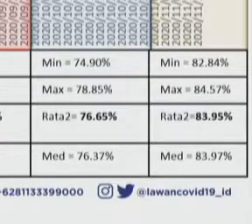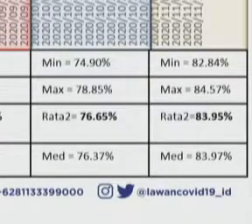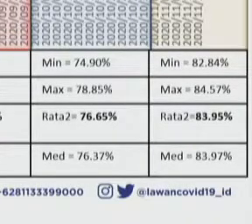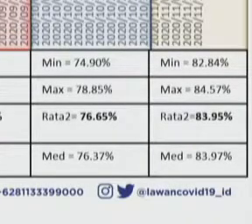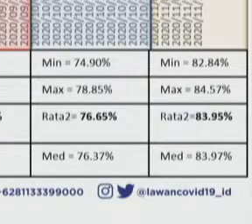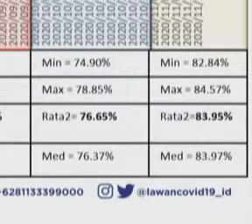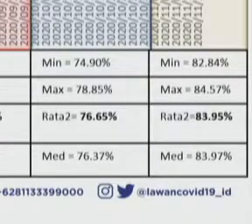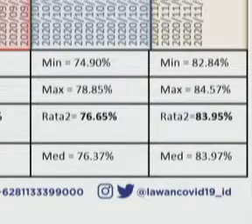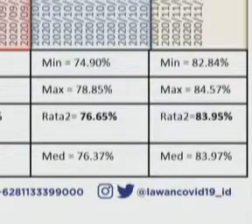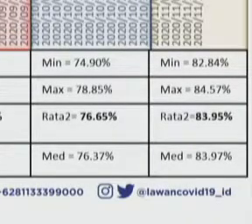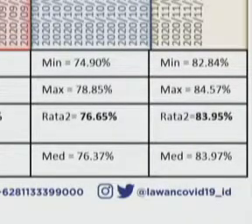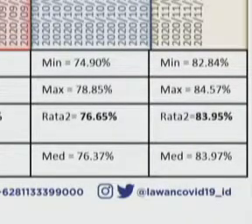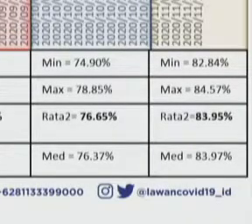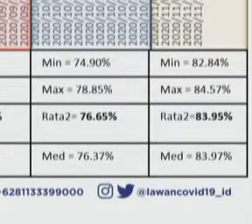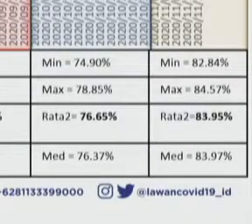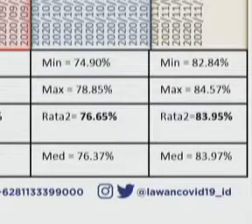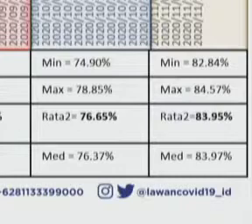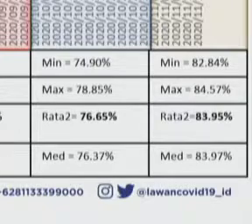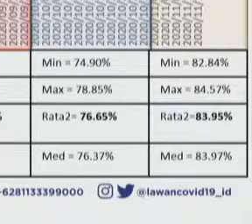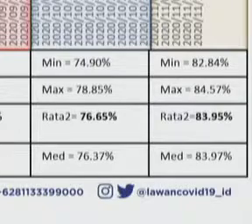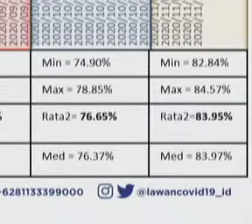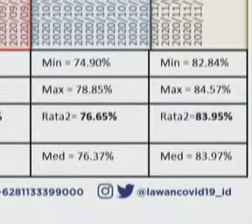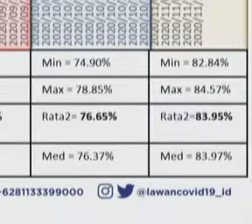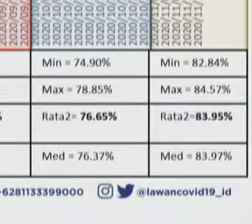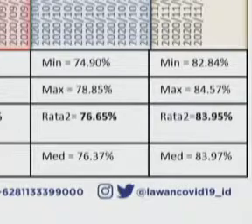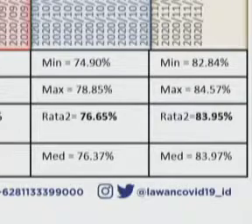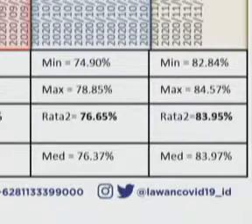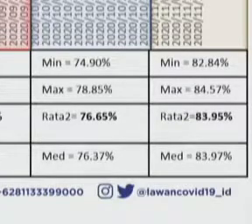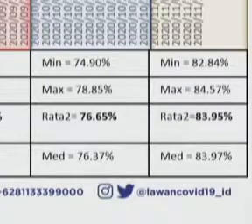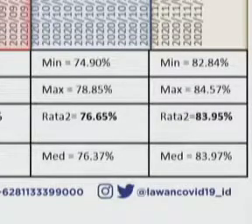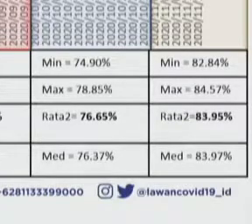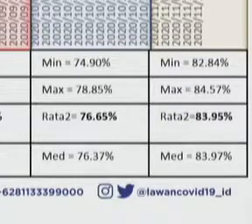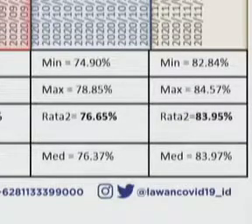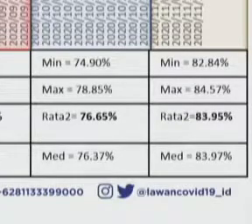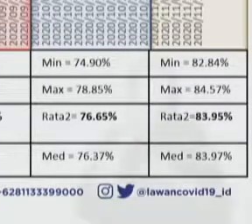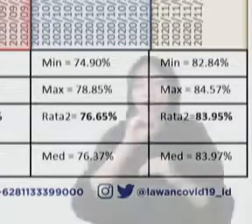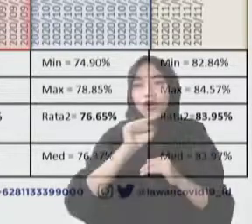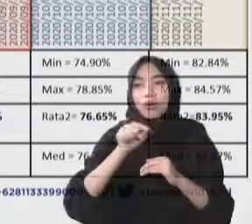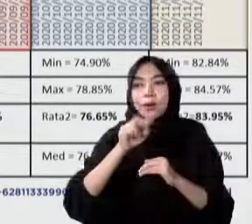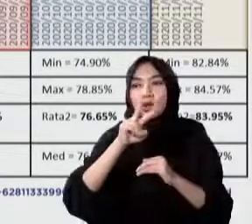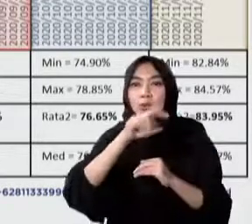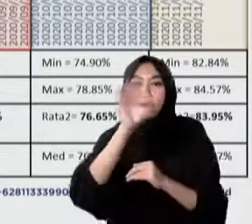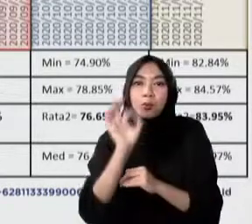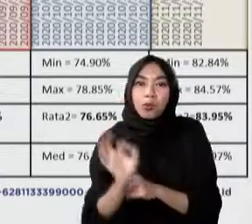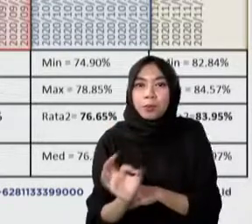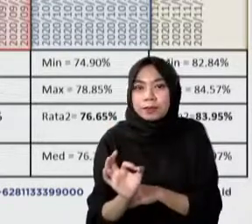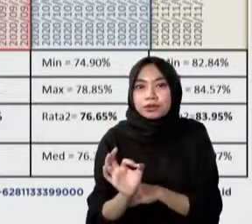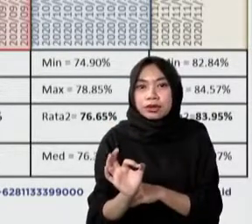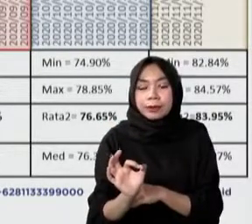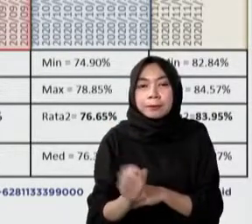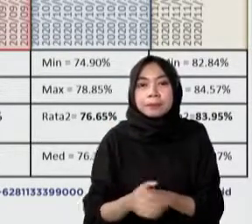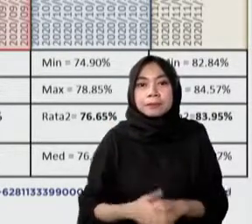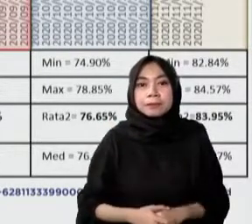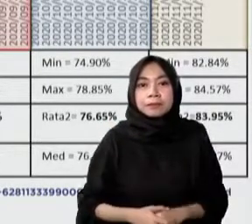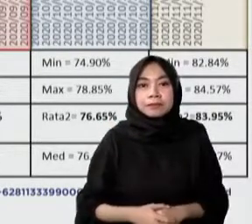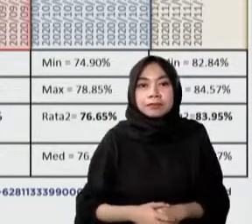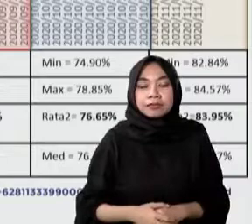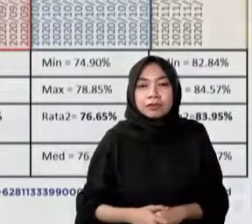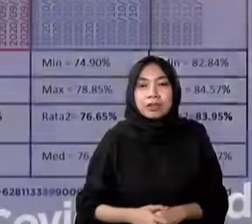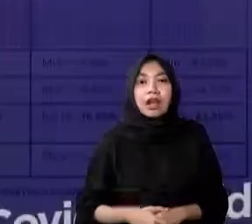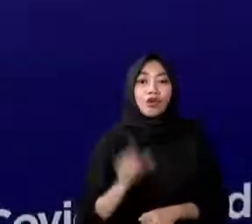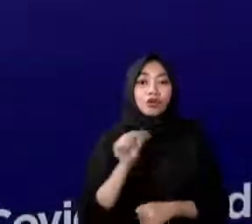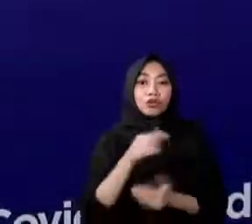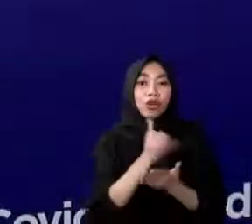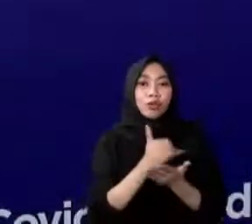84,02%. Jadi pada pekan terakhir, terjadi penurunan 0,22% dibandingkan dengan pekan sebelumnya. Ini juga menjadi catatan